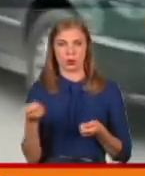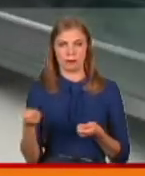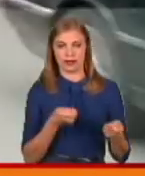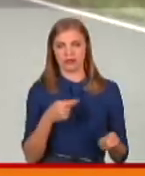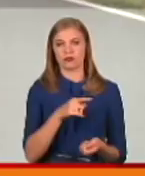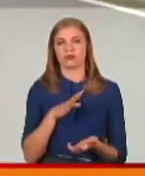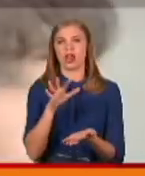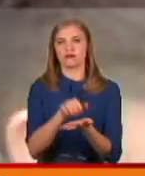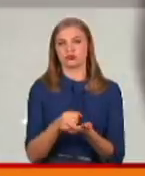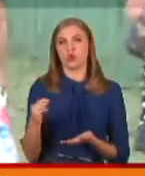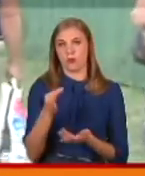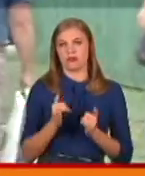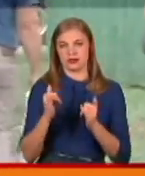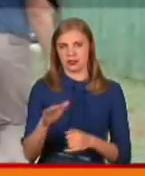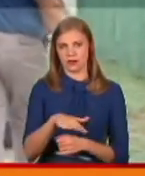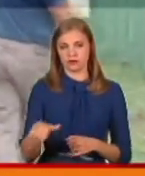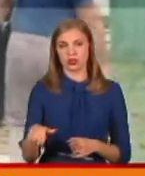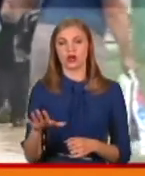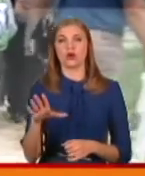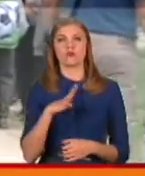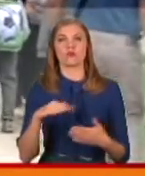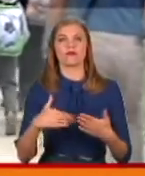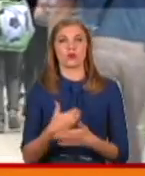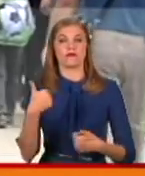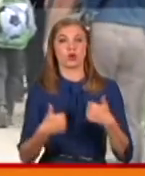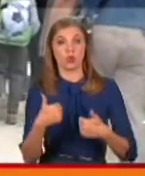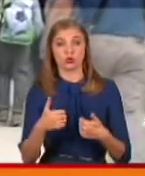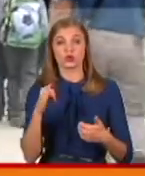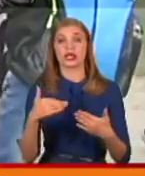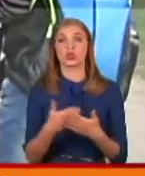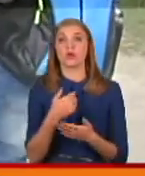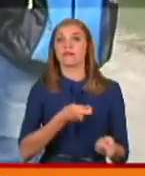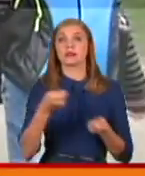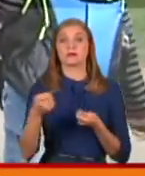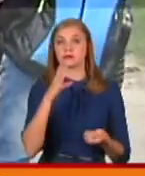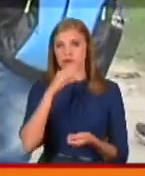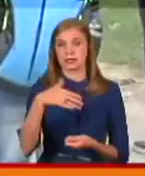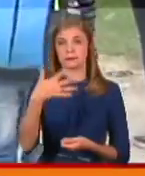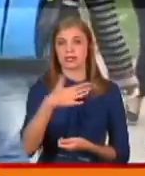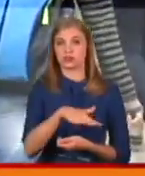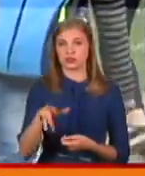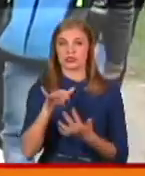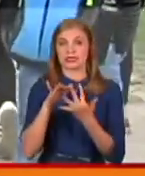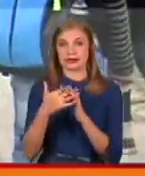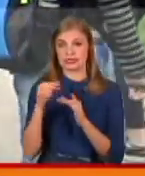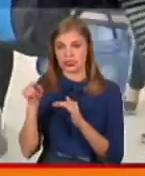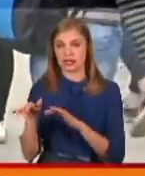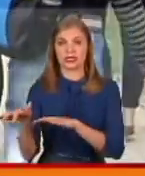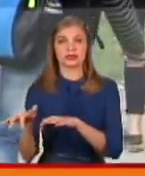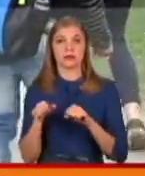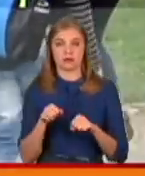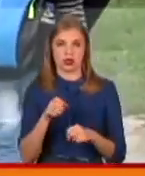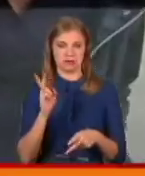якого наймала область для учнів. Та відбувся новий конкурс, і новий перевізник 50 школярів із села Лісне